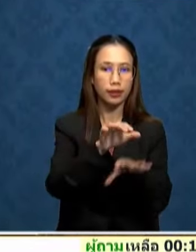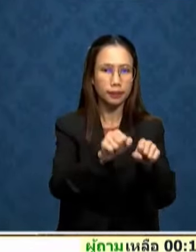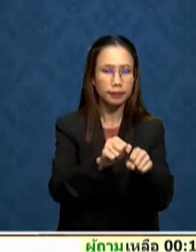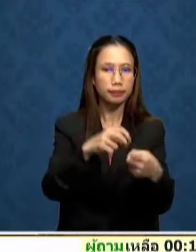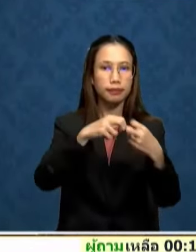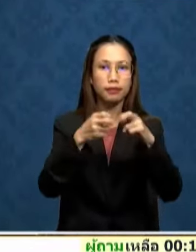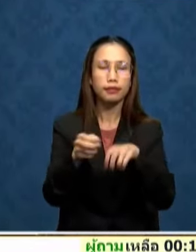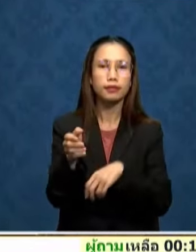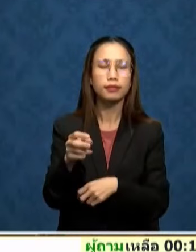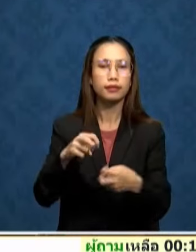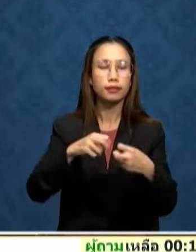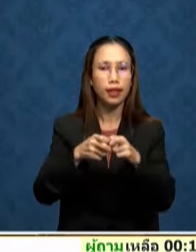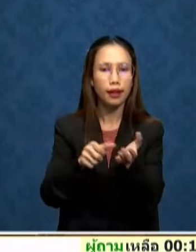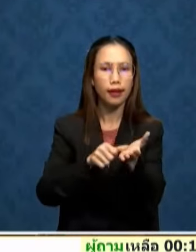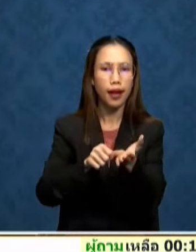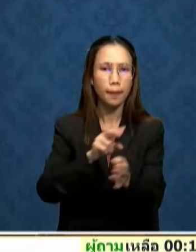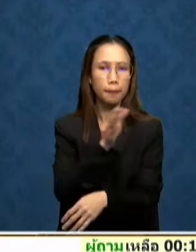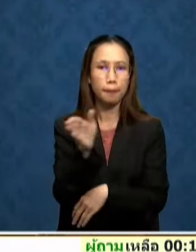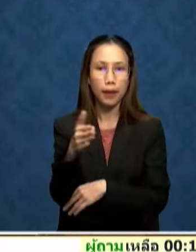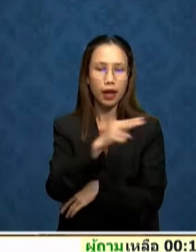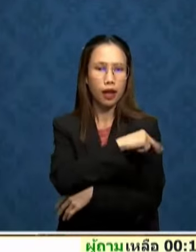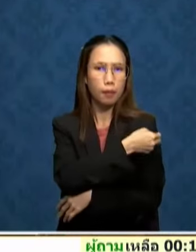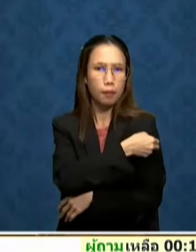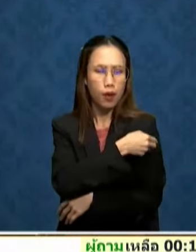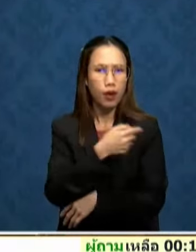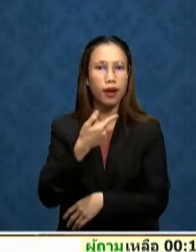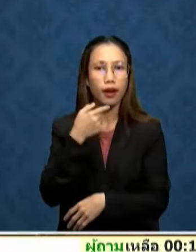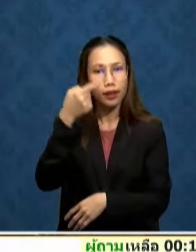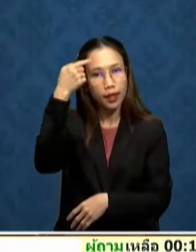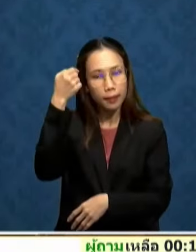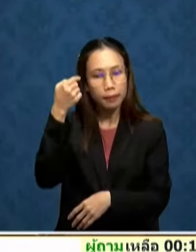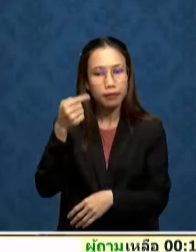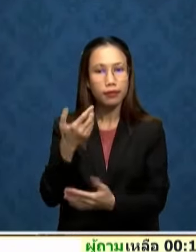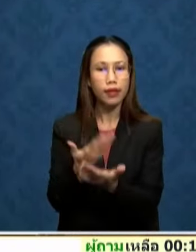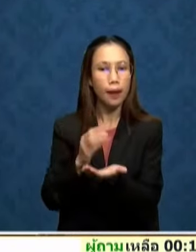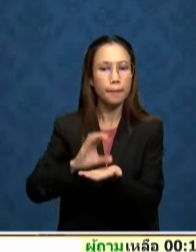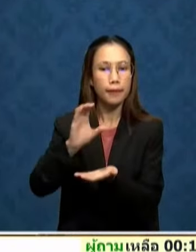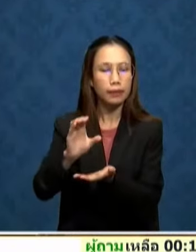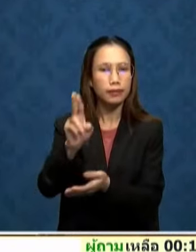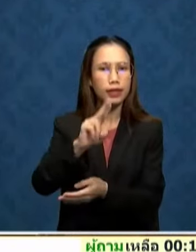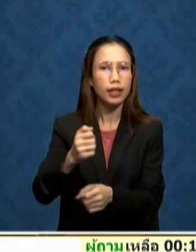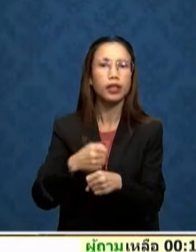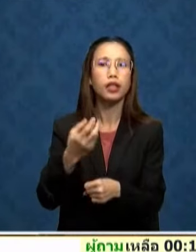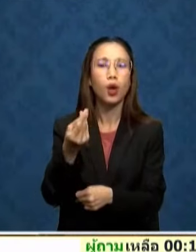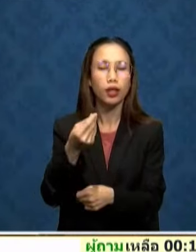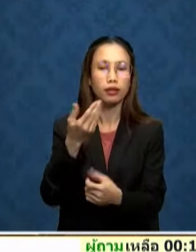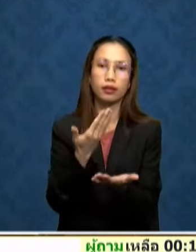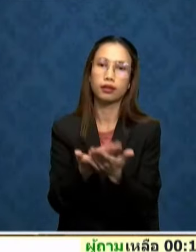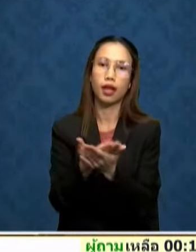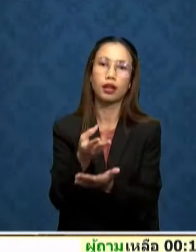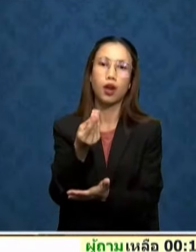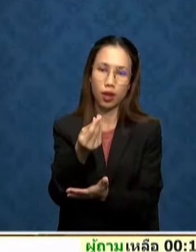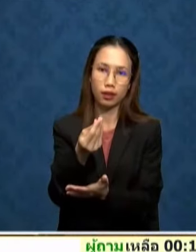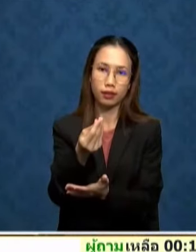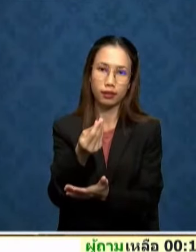แก้ปัญหาเรื่องปลาหมอคางดำไปแล้วโดยใช้งบประมาณทั้งหมดเท่าไหร่ไปกับค่าอะไรบ้าง